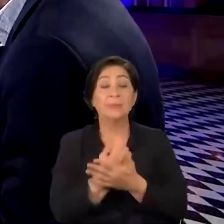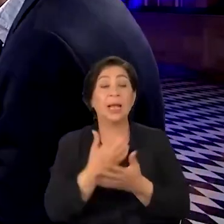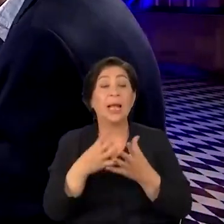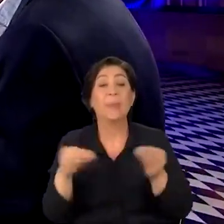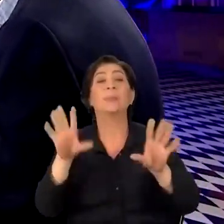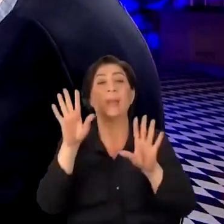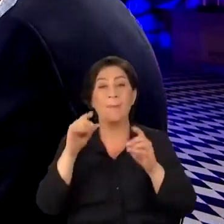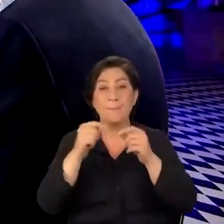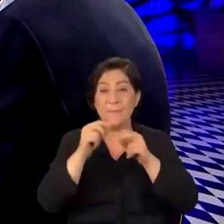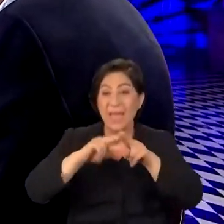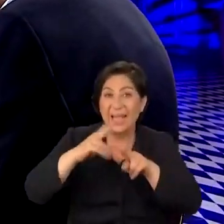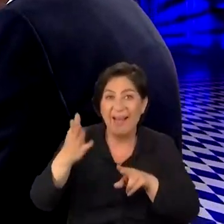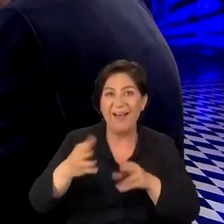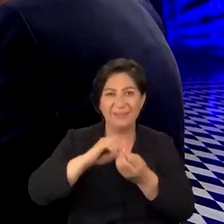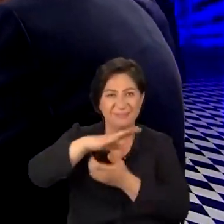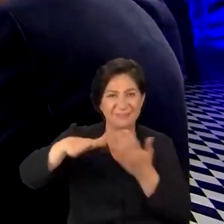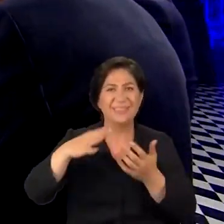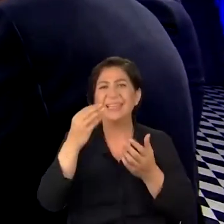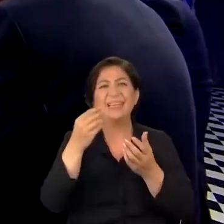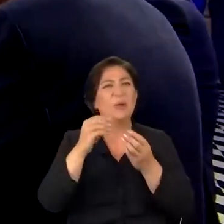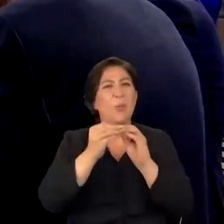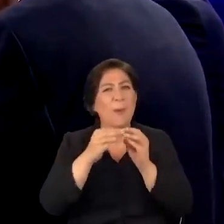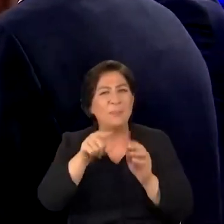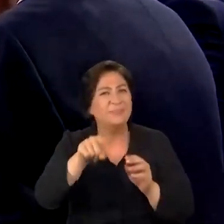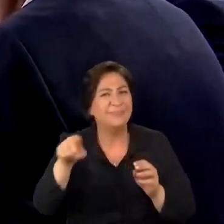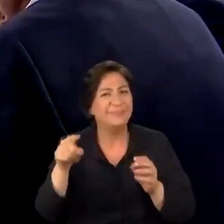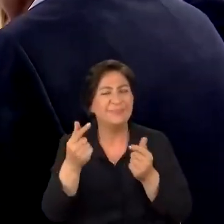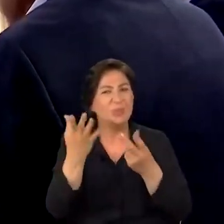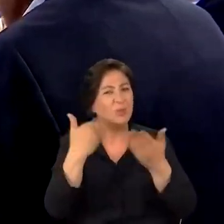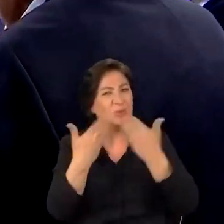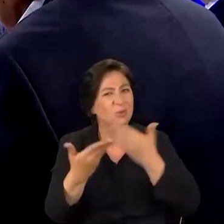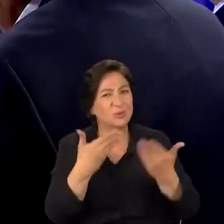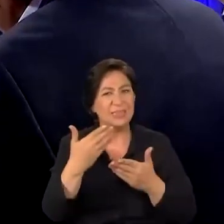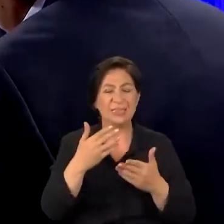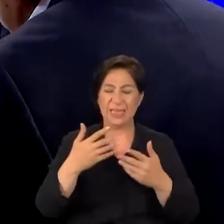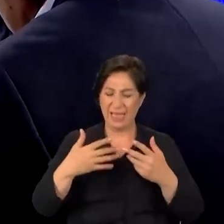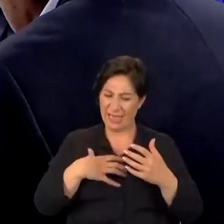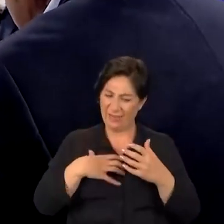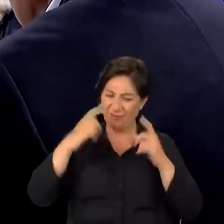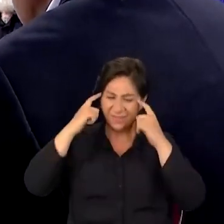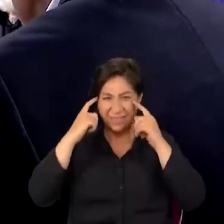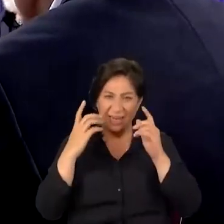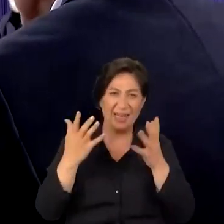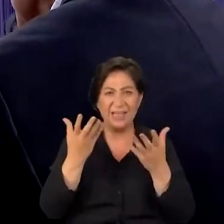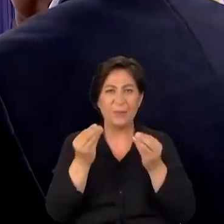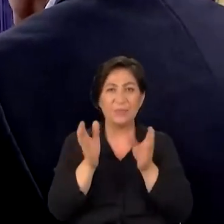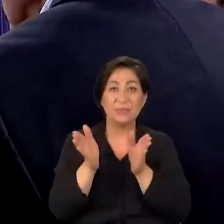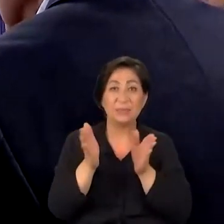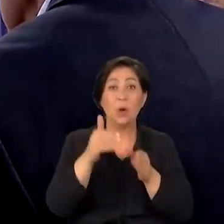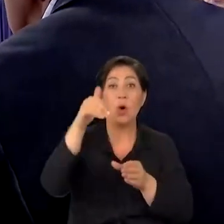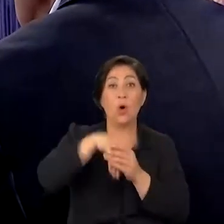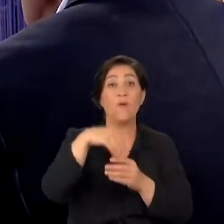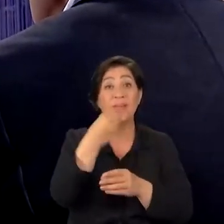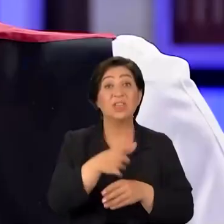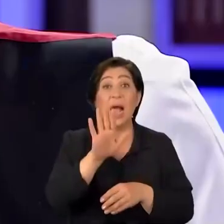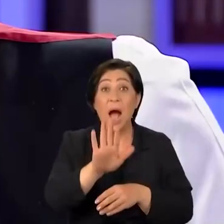diye işte beka meselesine ya da geleneksel kodlara daha yatkın ya da işte biraz önce sözünü ettiğimiz gibi radikal köşeli fikirlere daha yatkın bir kesimi de gelip oy